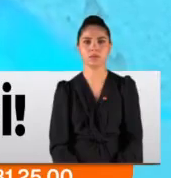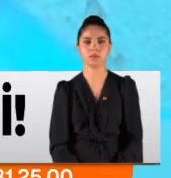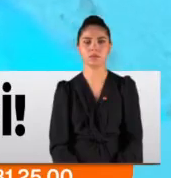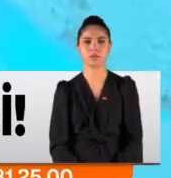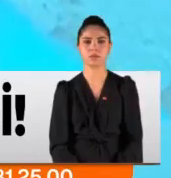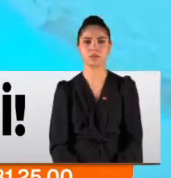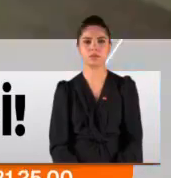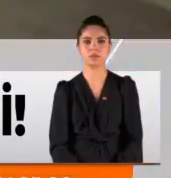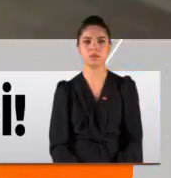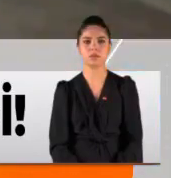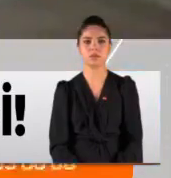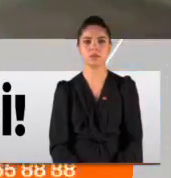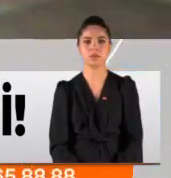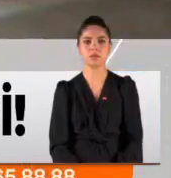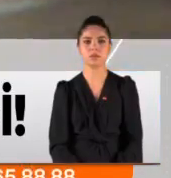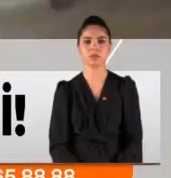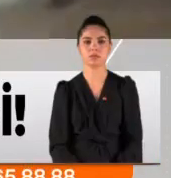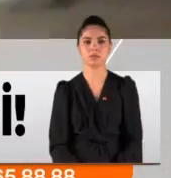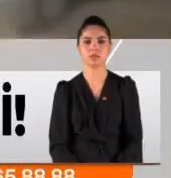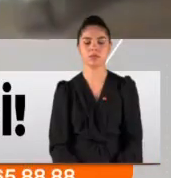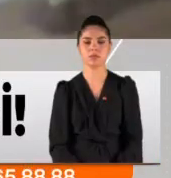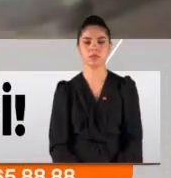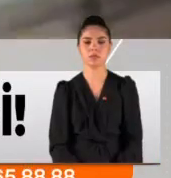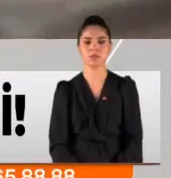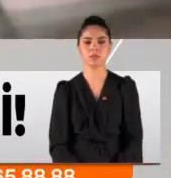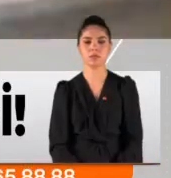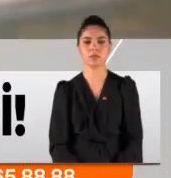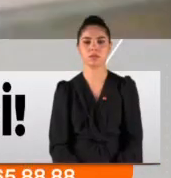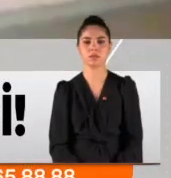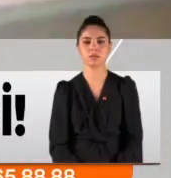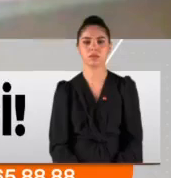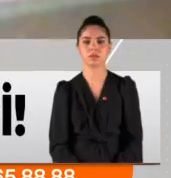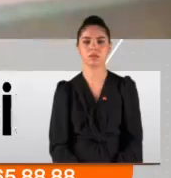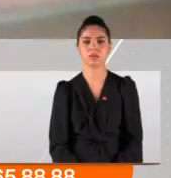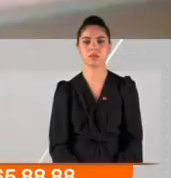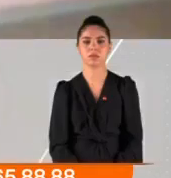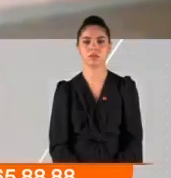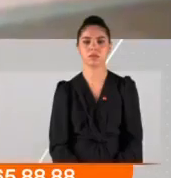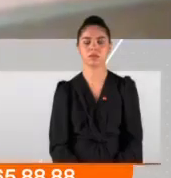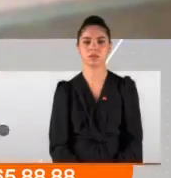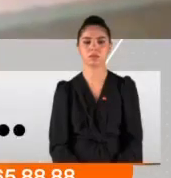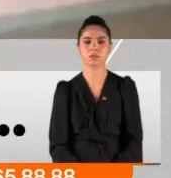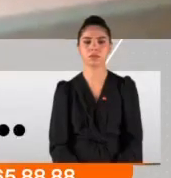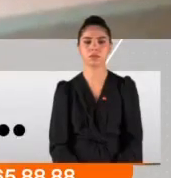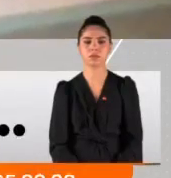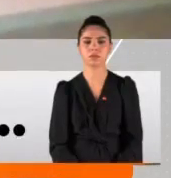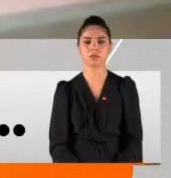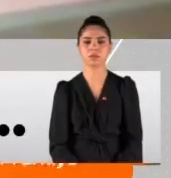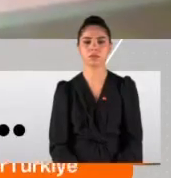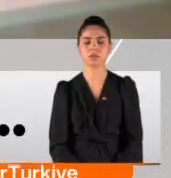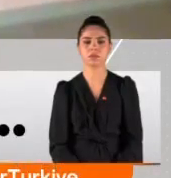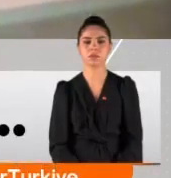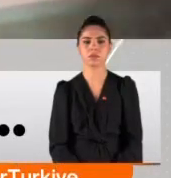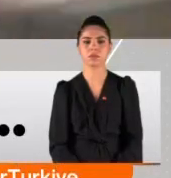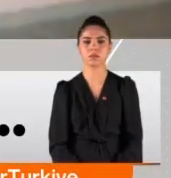ağır hissi vardı. Ben bugün de rüyamda ben sordum oğlum nereye